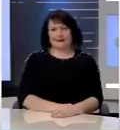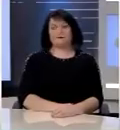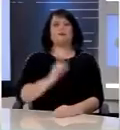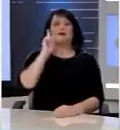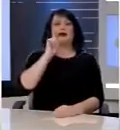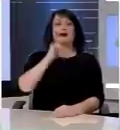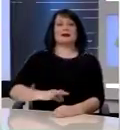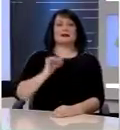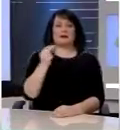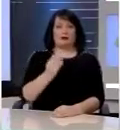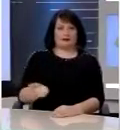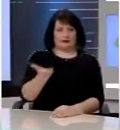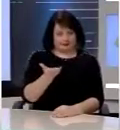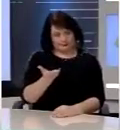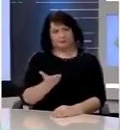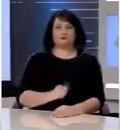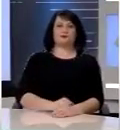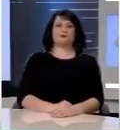Κυρίες και κύριοι συνάδελφοι,